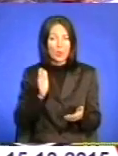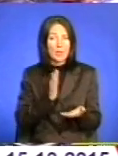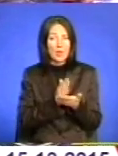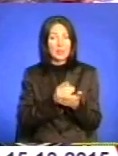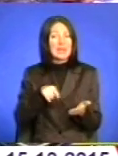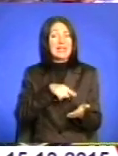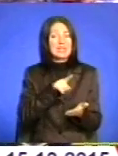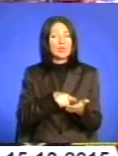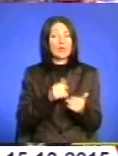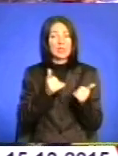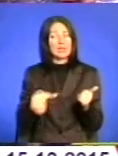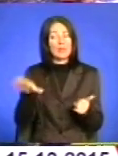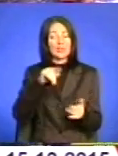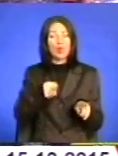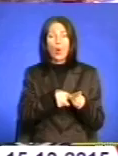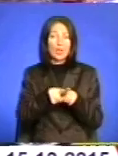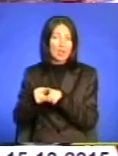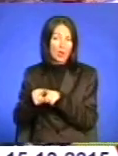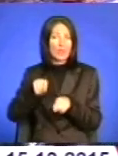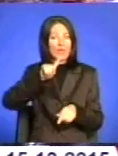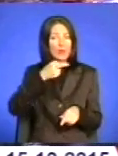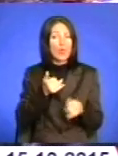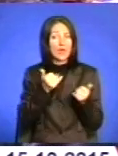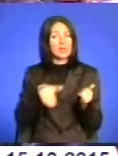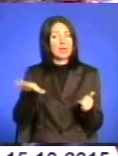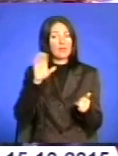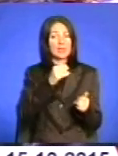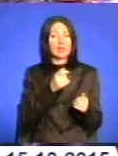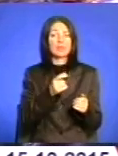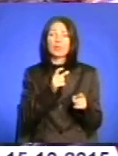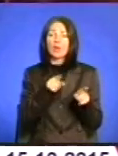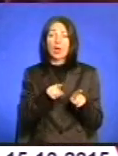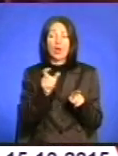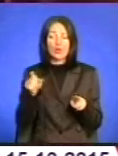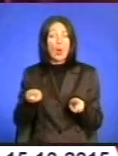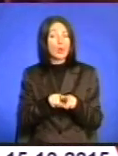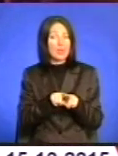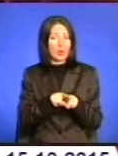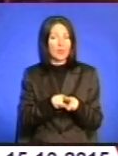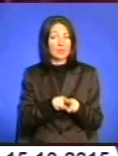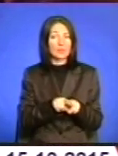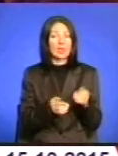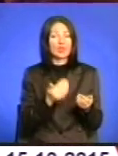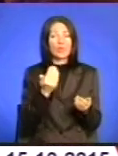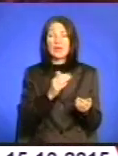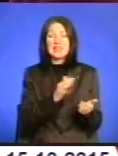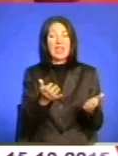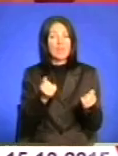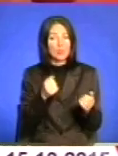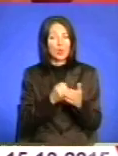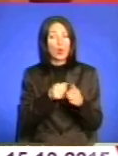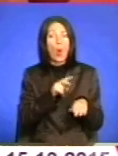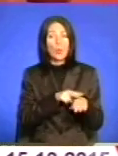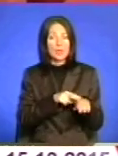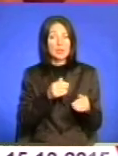тестування для всіх одинакове, вимоги для всіх кандидатів одинакові. Втім, якщо вас не візьмуть до поліції,